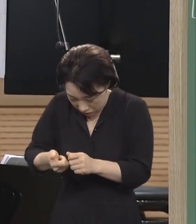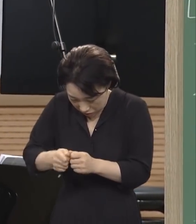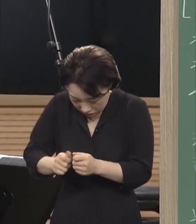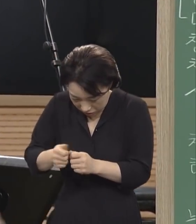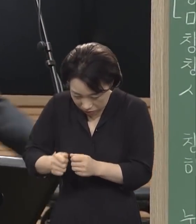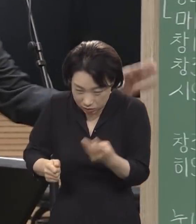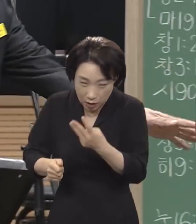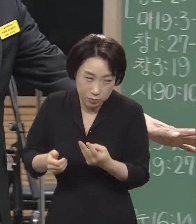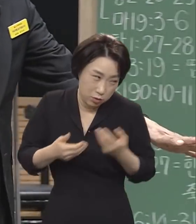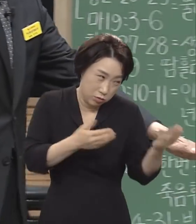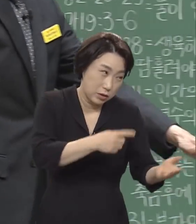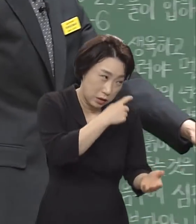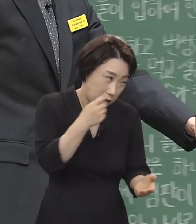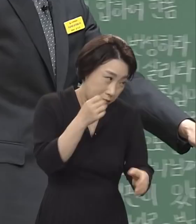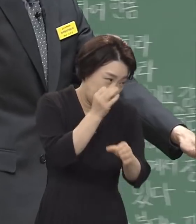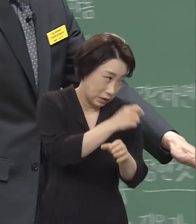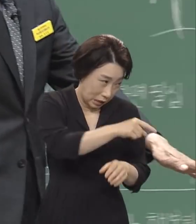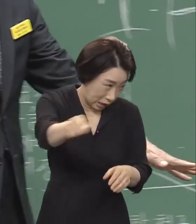한 그릇 짜장쓰시라고